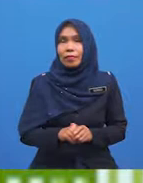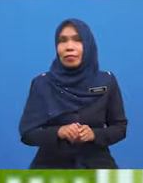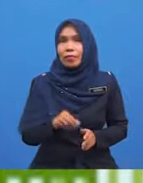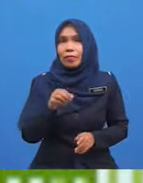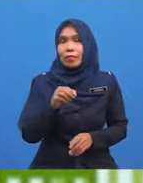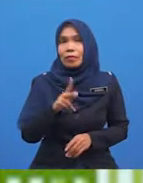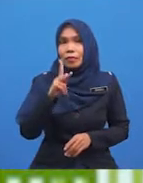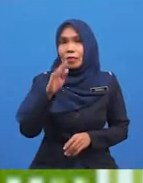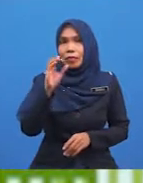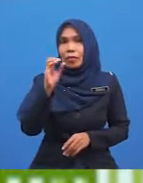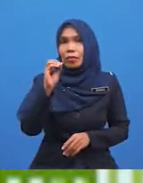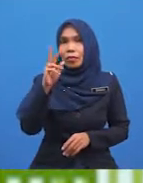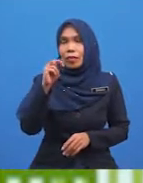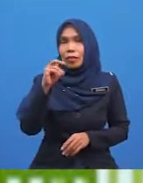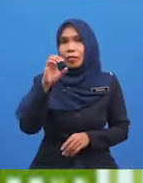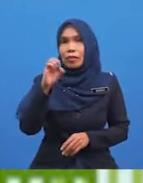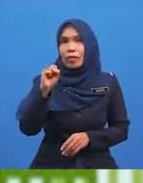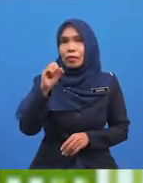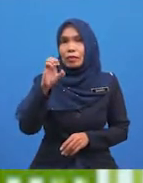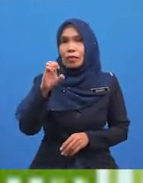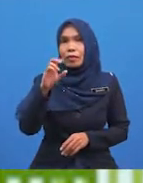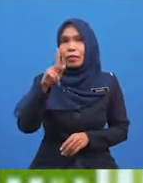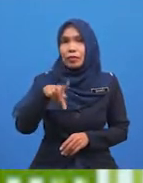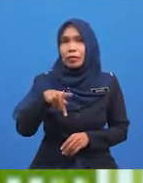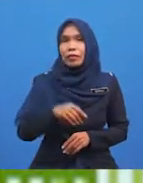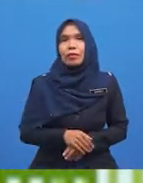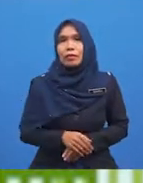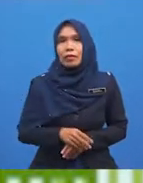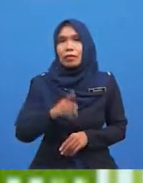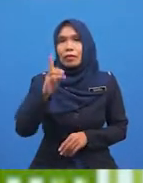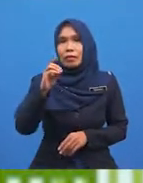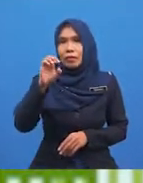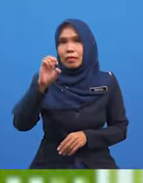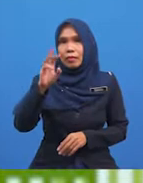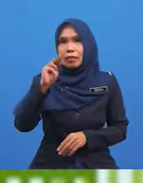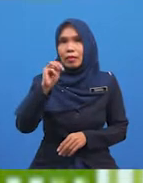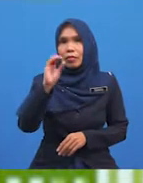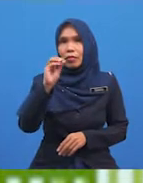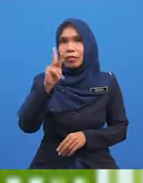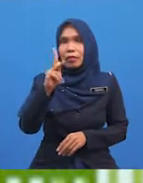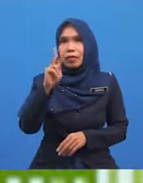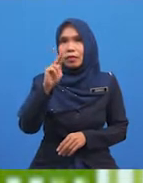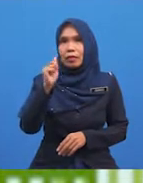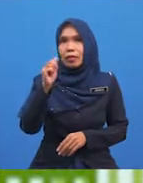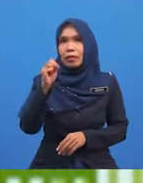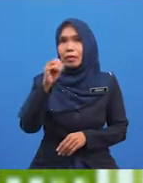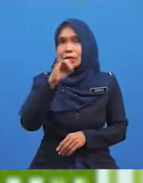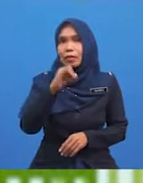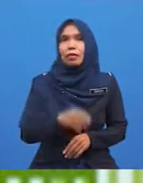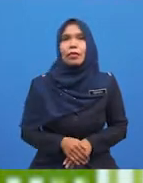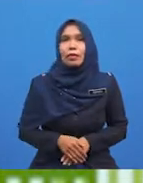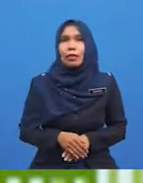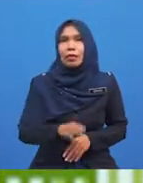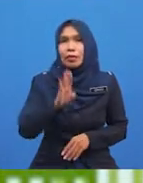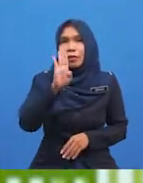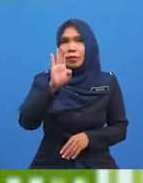konsep demokrasi berparlimen. Cikgu pasti pelajar-pelajar pernah